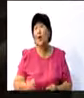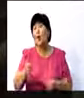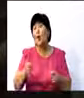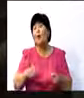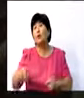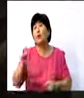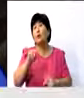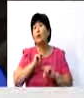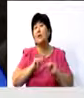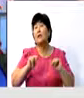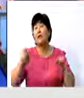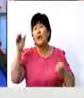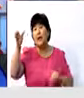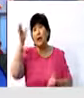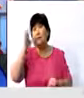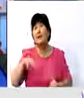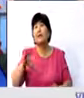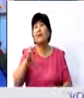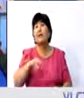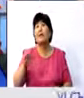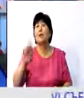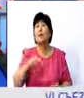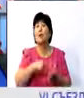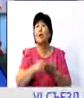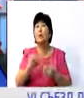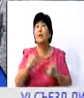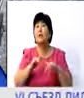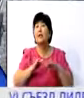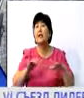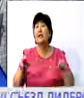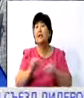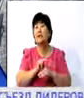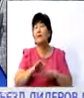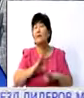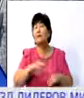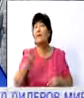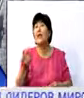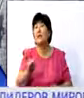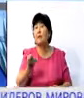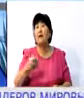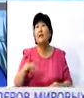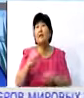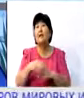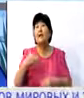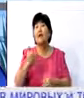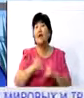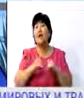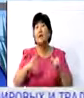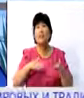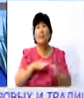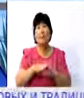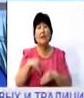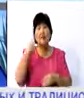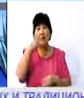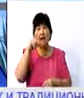Руководитель областного управления образования Майра Мельдебекова подчеркнула, что в деле воспитания детей не бывает мелочей. Все этапы важны для развития полноценной